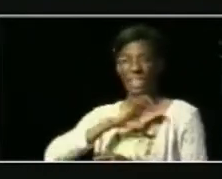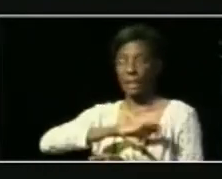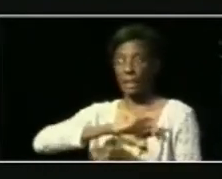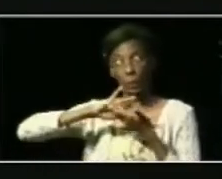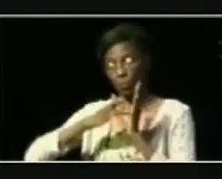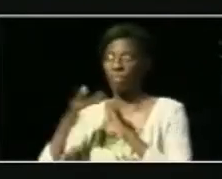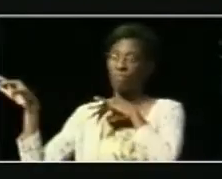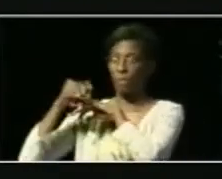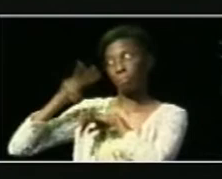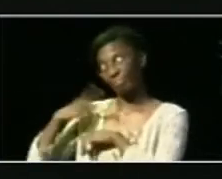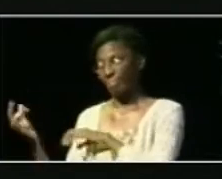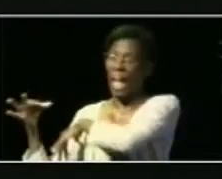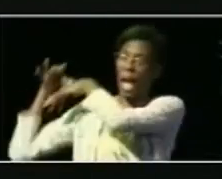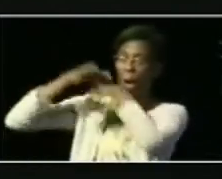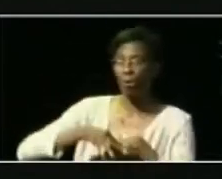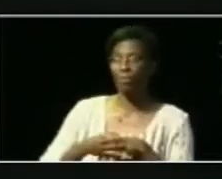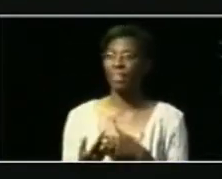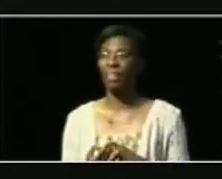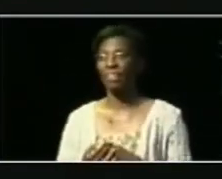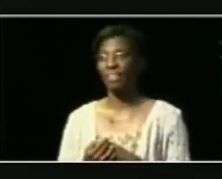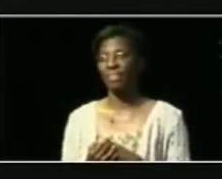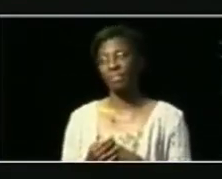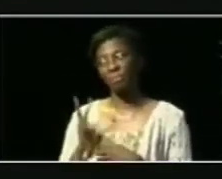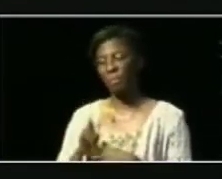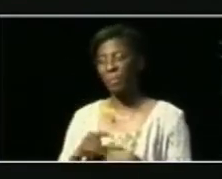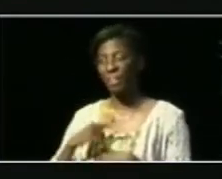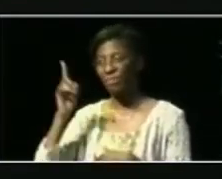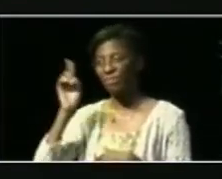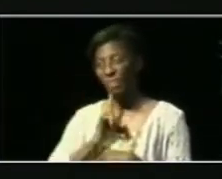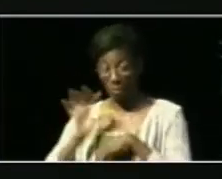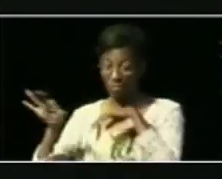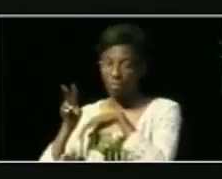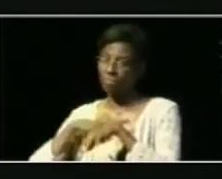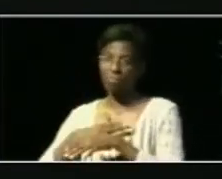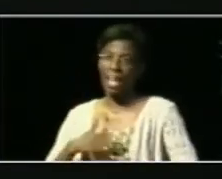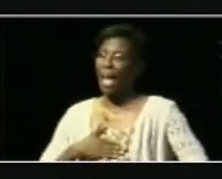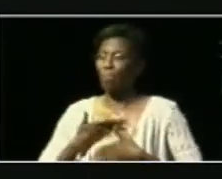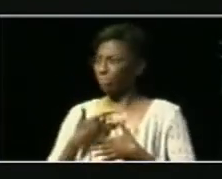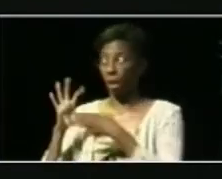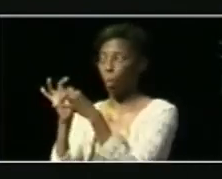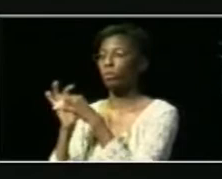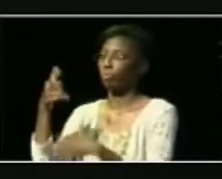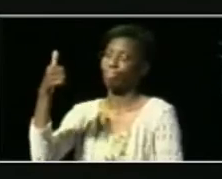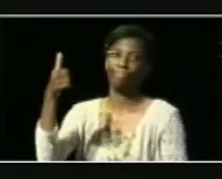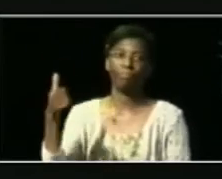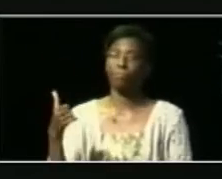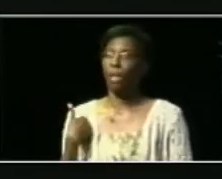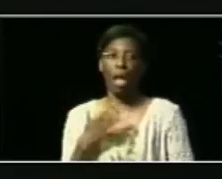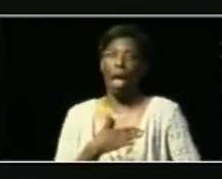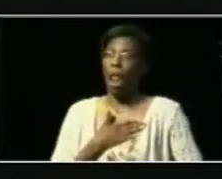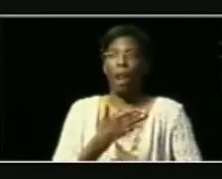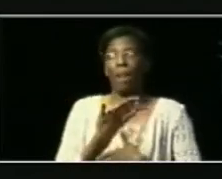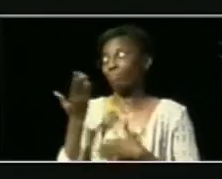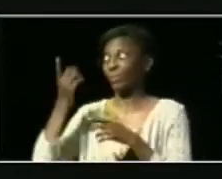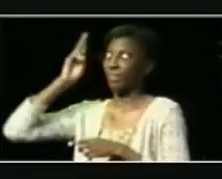que ma femme m'accompagne cette fois-ci. She's a very people person. Vous allez l'aimer parce qu'elle est très relationnelle. And she loves the Lord. Et elle aime le